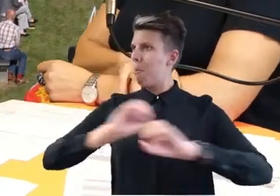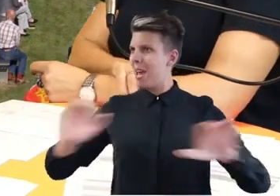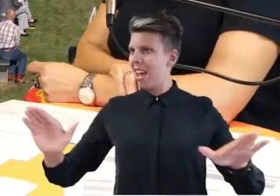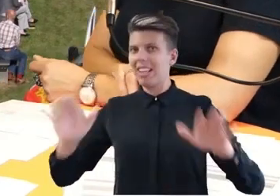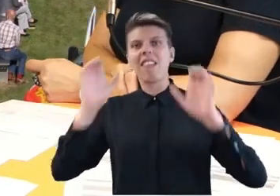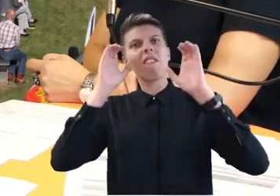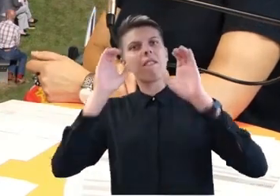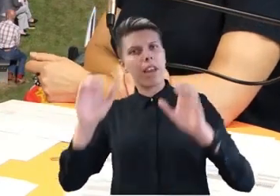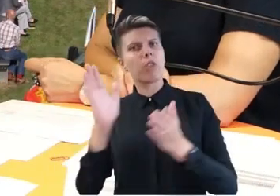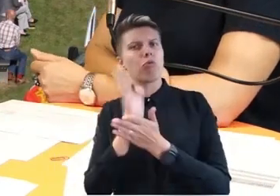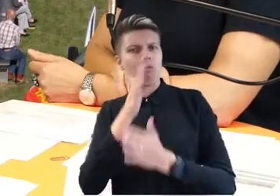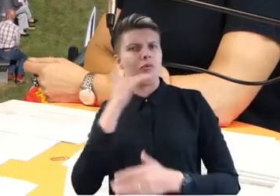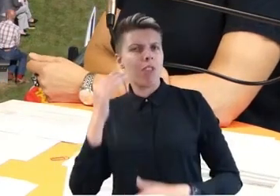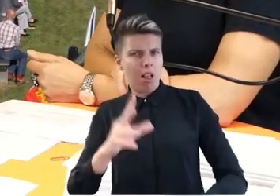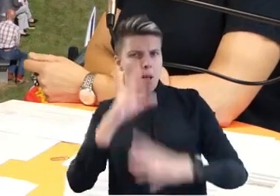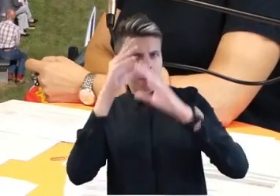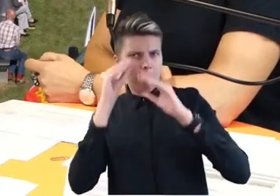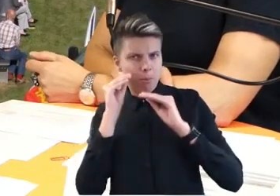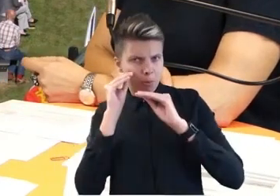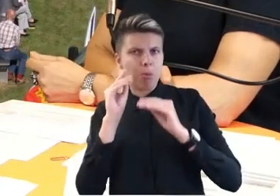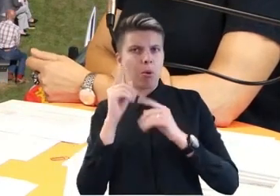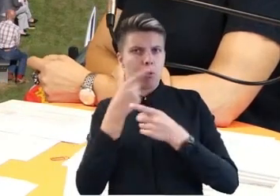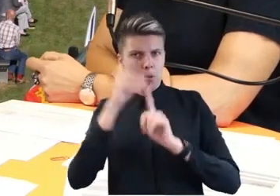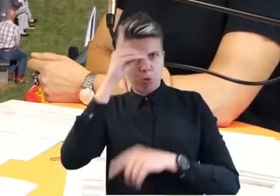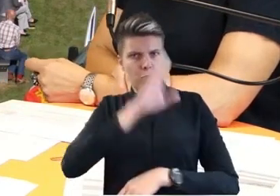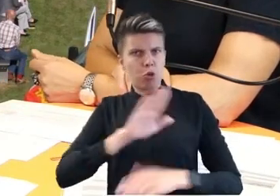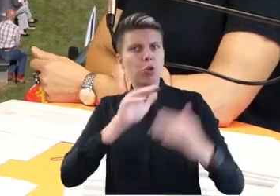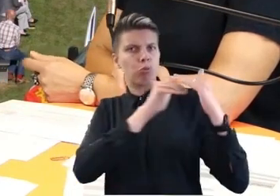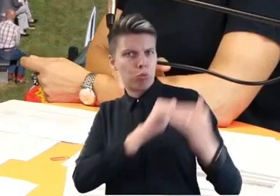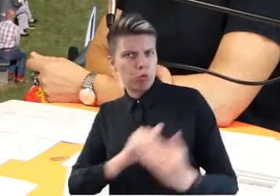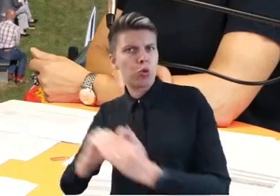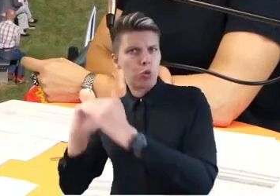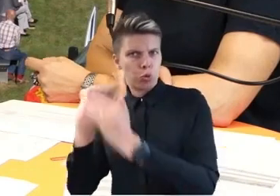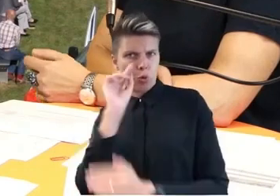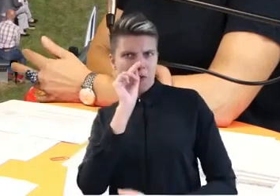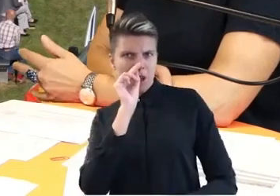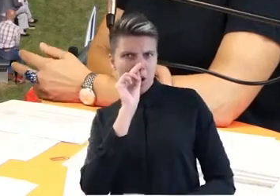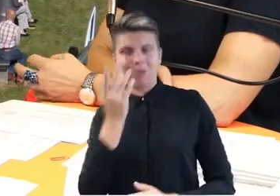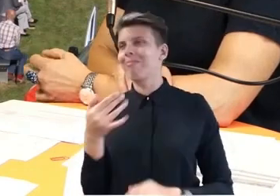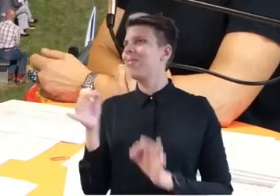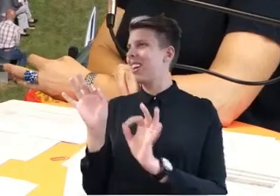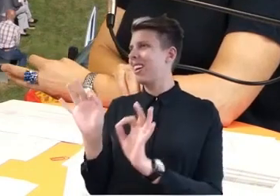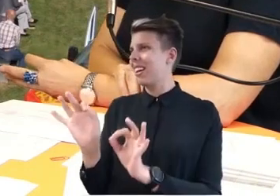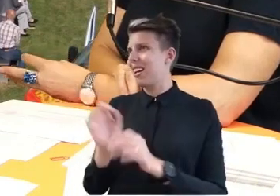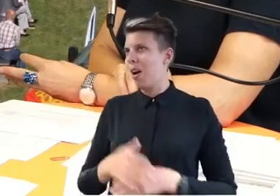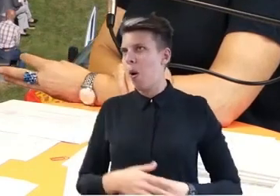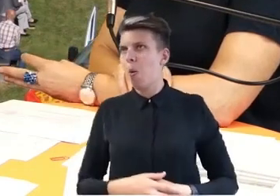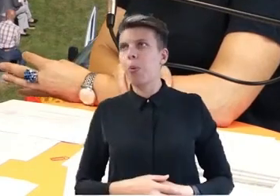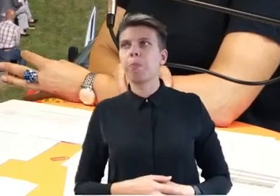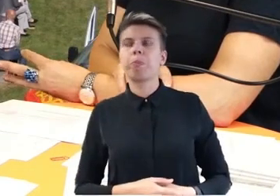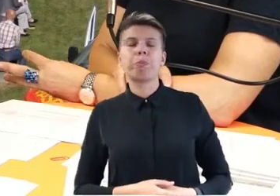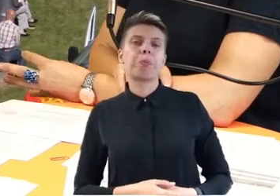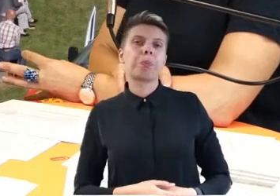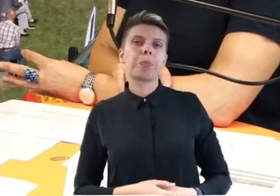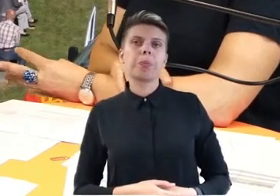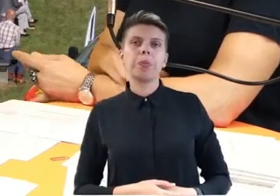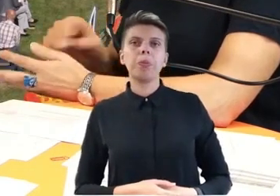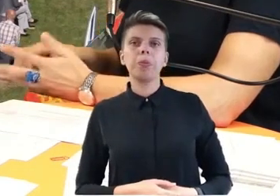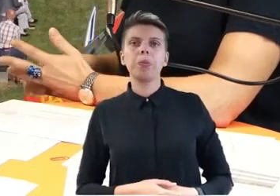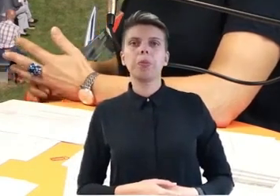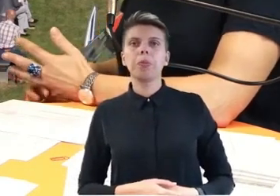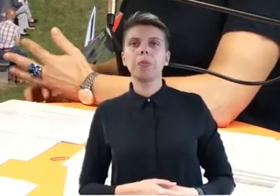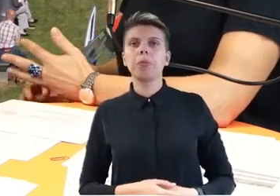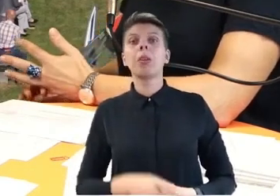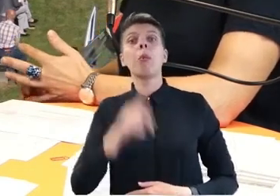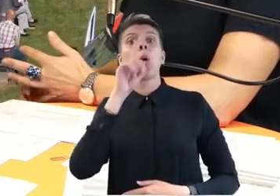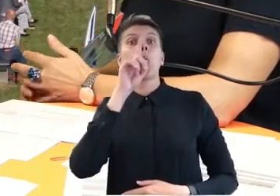wie sie da unterstützt haben das sind jetzt haben wir aber nicht nur lagemeldungen